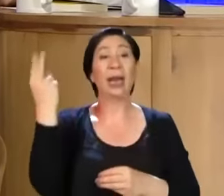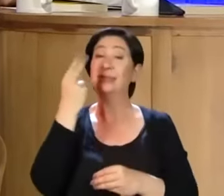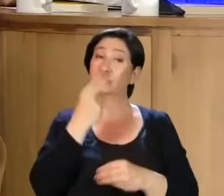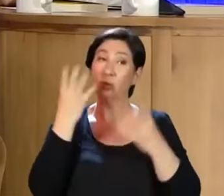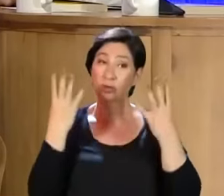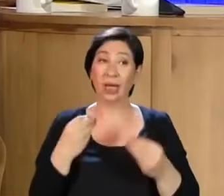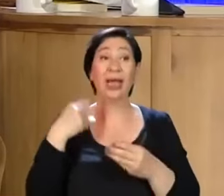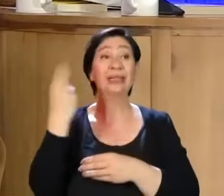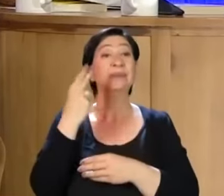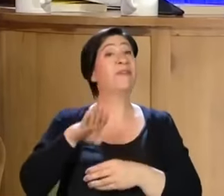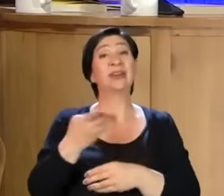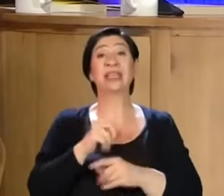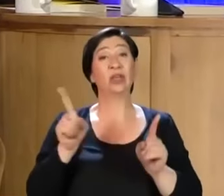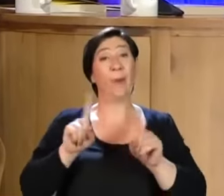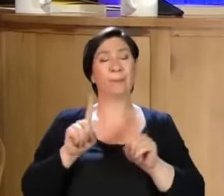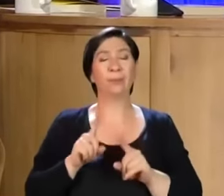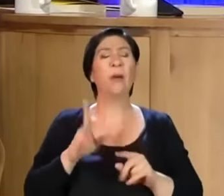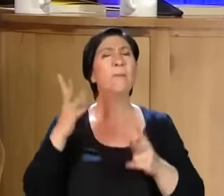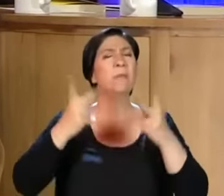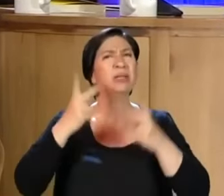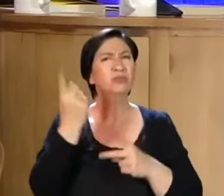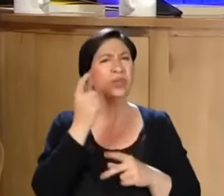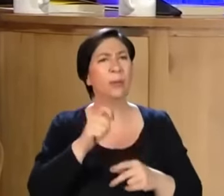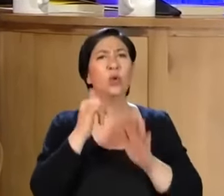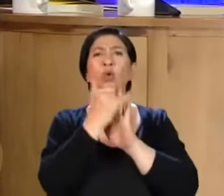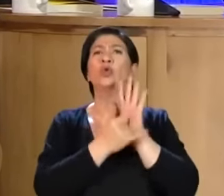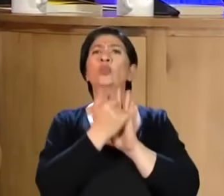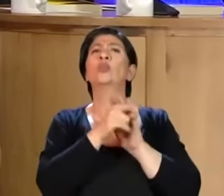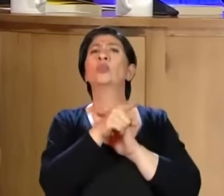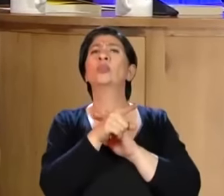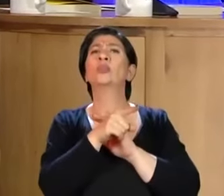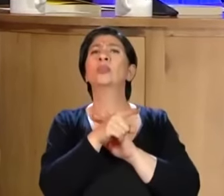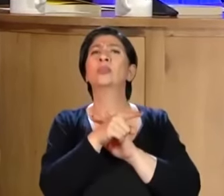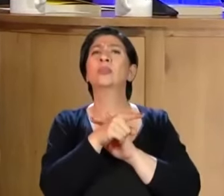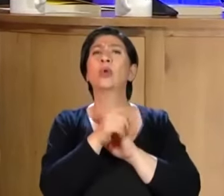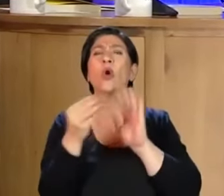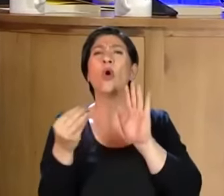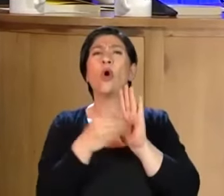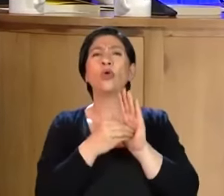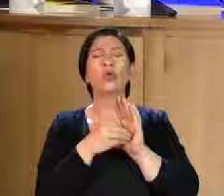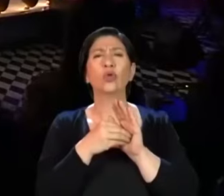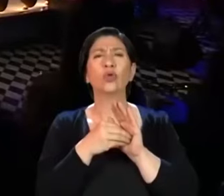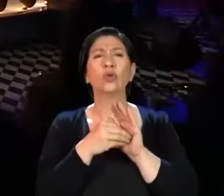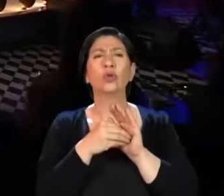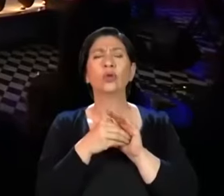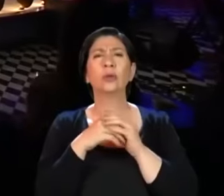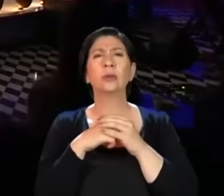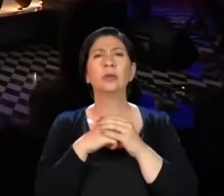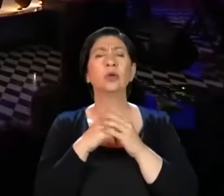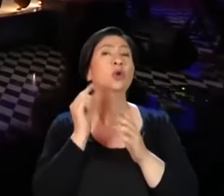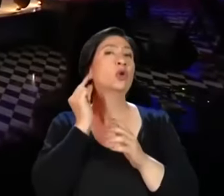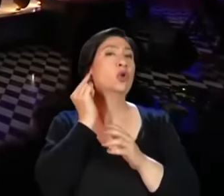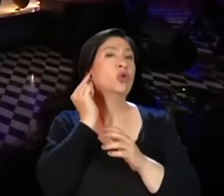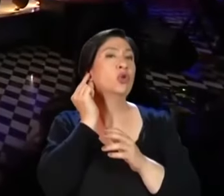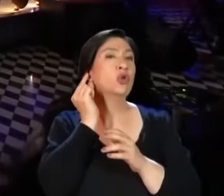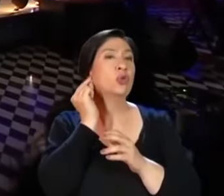resim de vazgeçemem bir de bazı şeyler yapıyorsun mesela e YouTube'a Eee koyduğun Eee küpesi